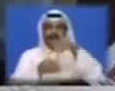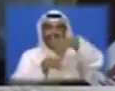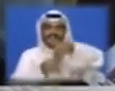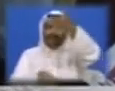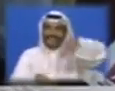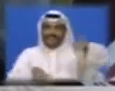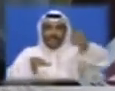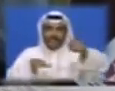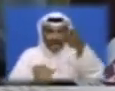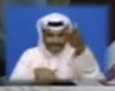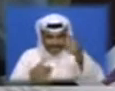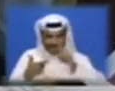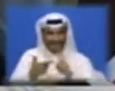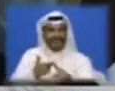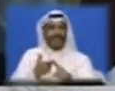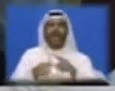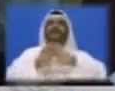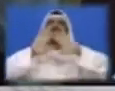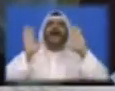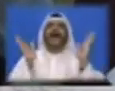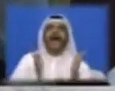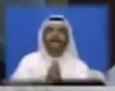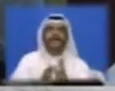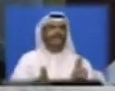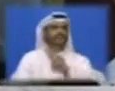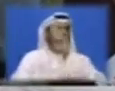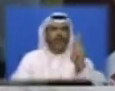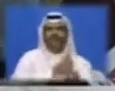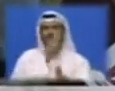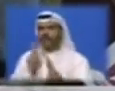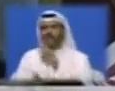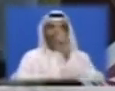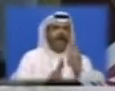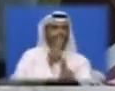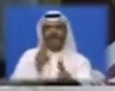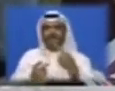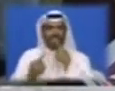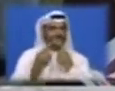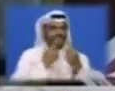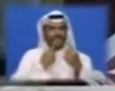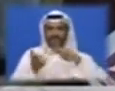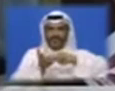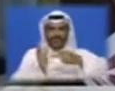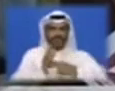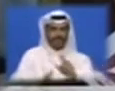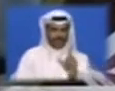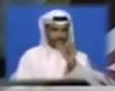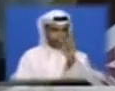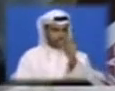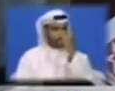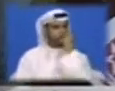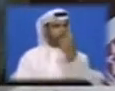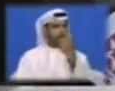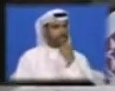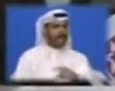الكويتية حول مجمل القضايا التي تهم البلدين، ولله الحمد وجدنا هناك